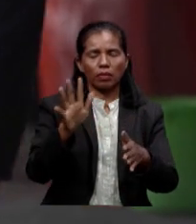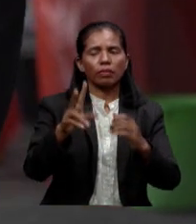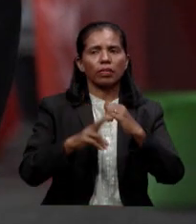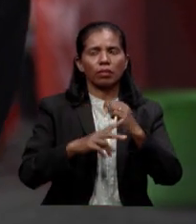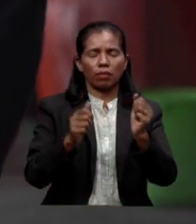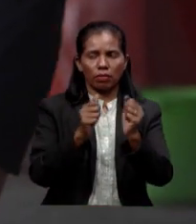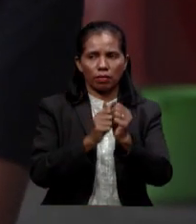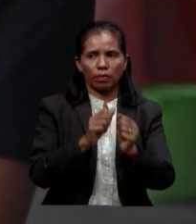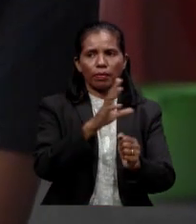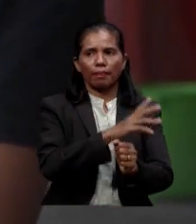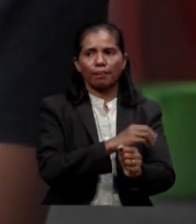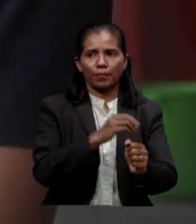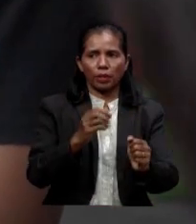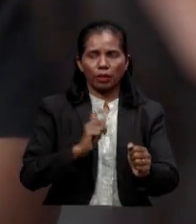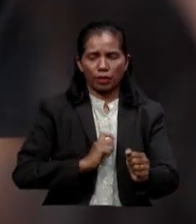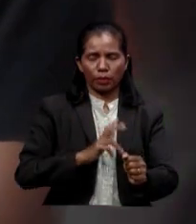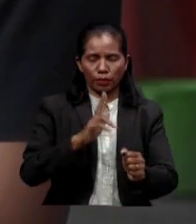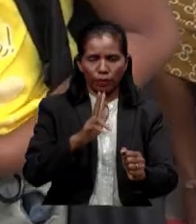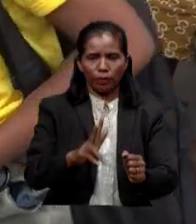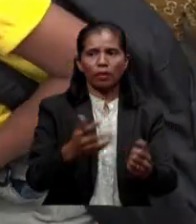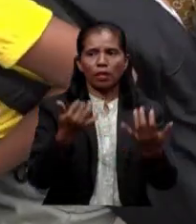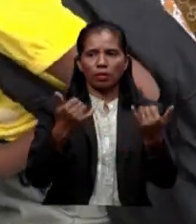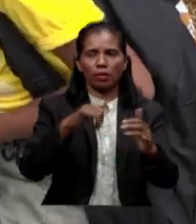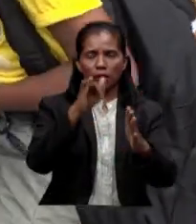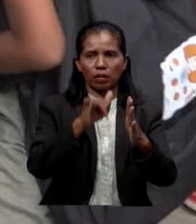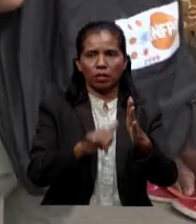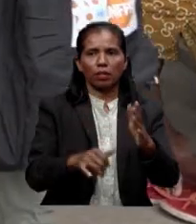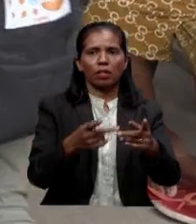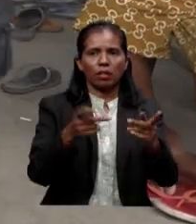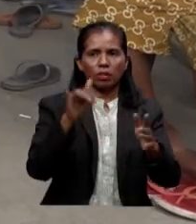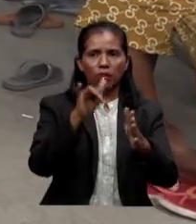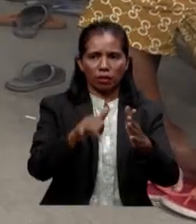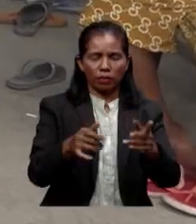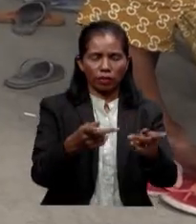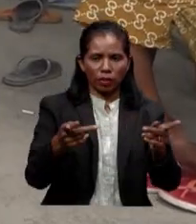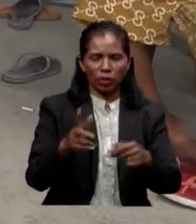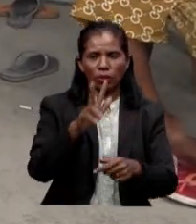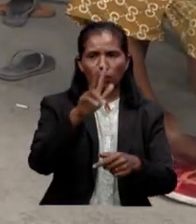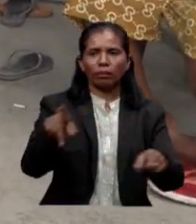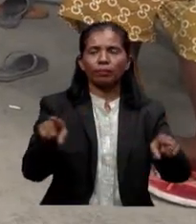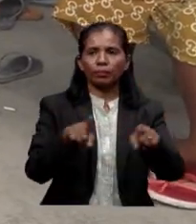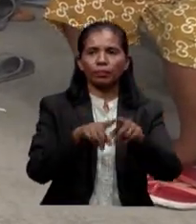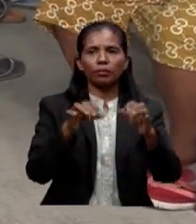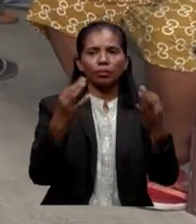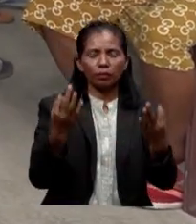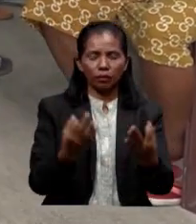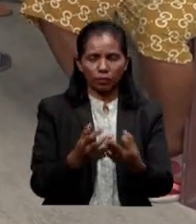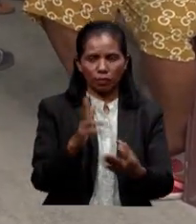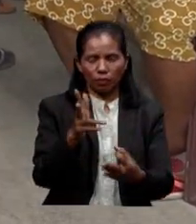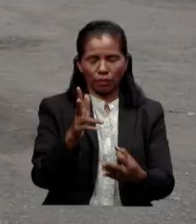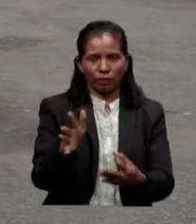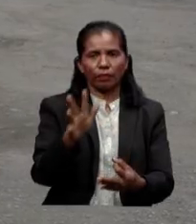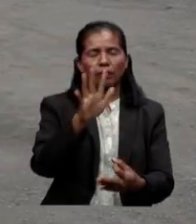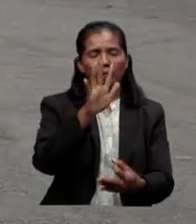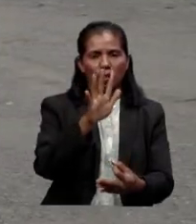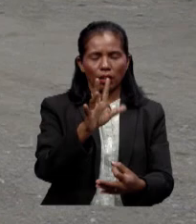husi incêndio karantina tasi tolu oras ne provisoriamente hela fahe malu iha fatin tolu hanesang uma kain tolu nulu resin 8 hela